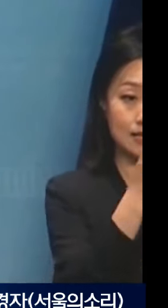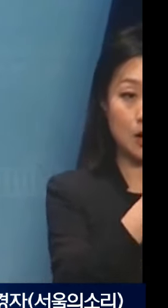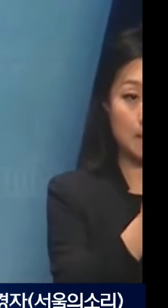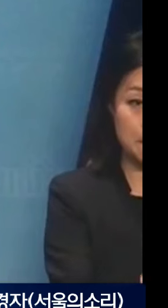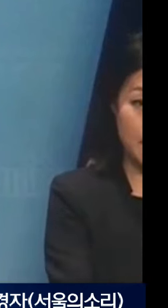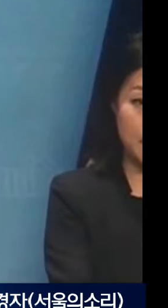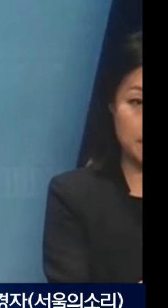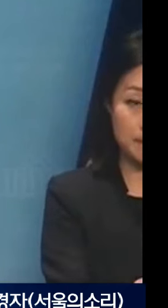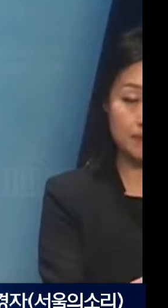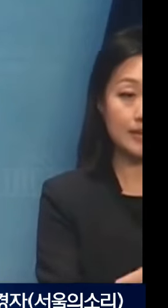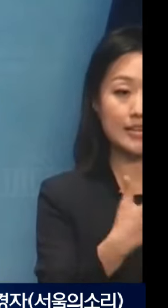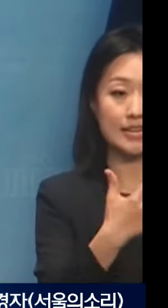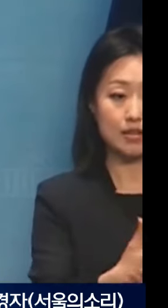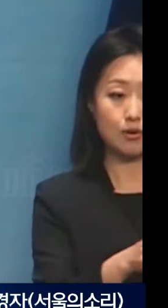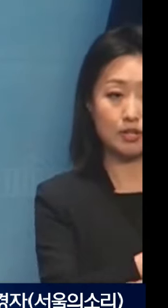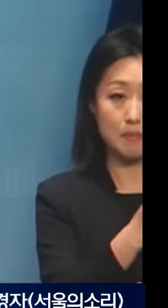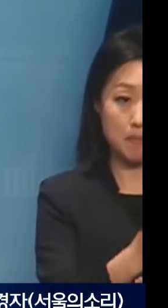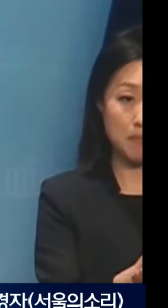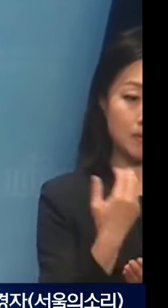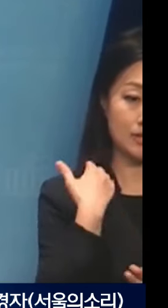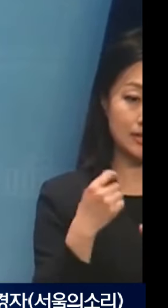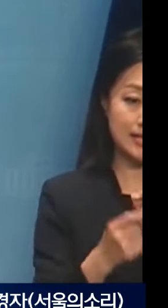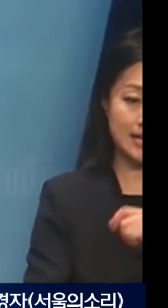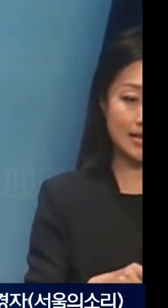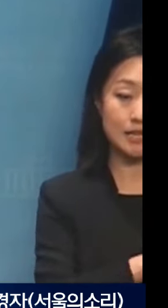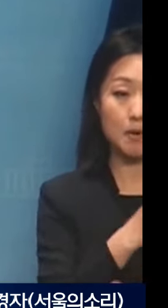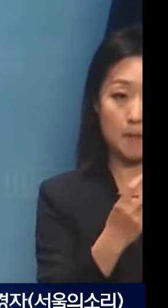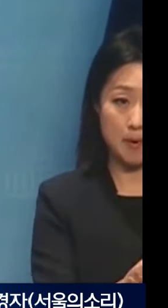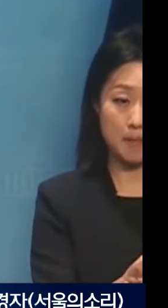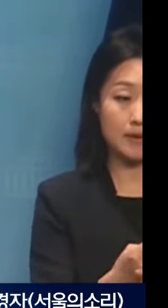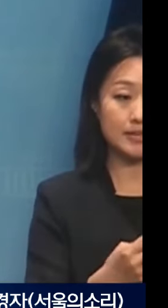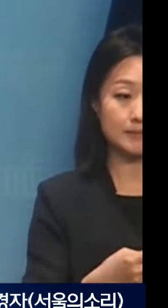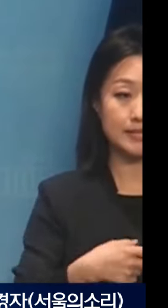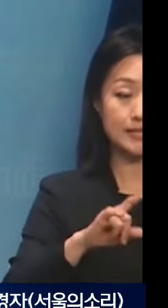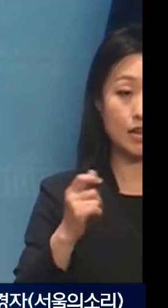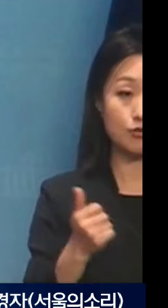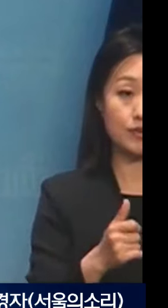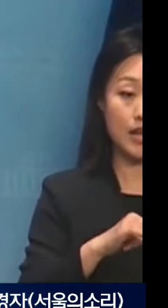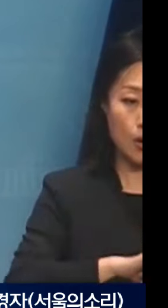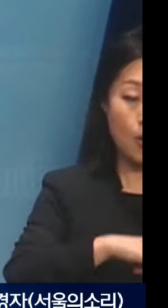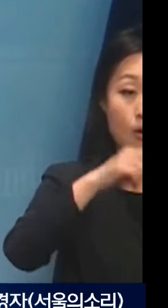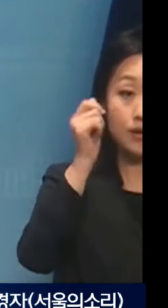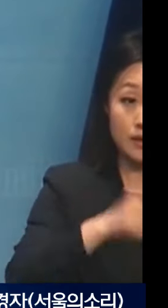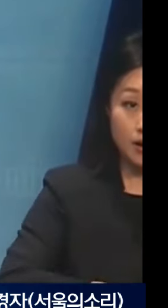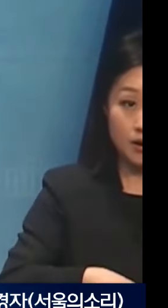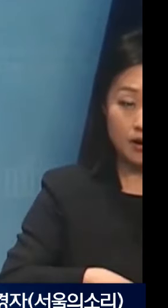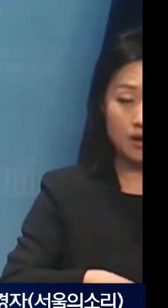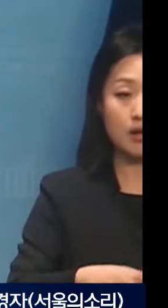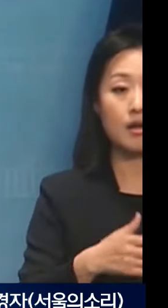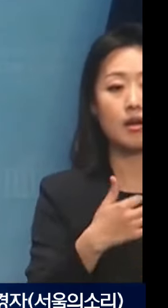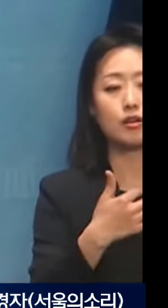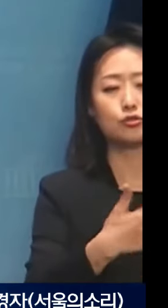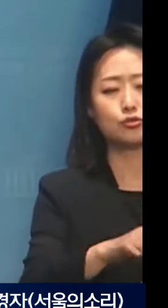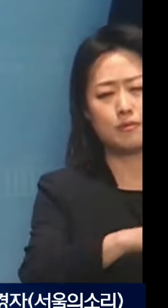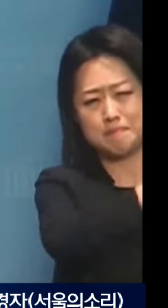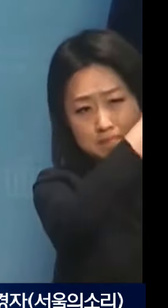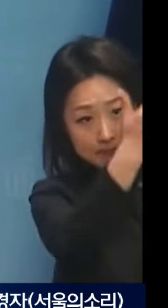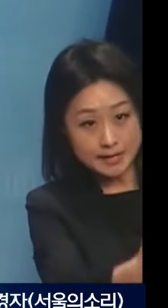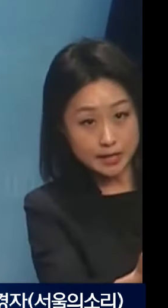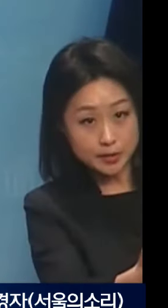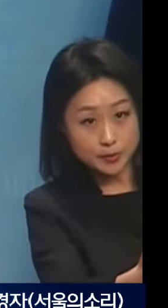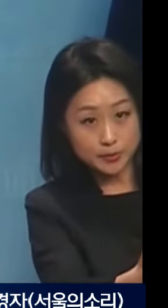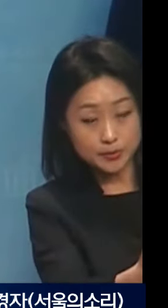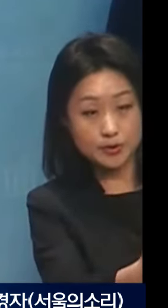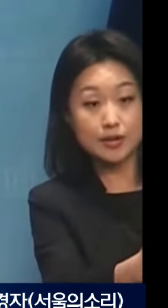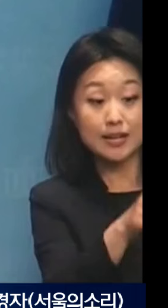참사 특별법, 전세 사기 특별법 등 21대 국회에서 마무리해야 하는 안건은 차고 넘칩니다.